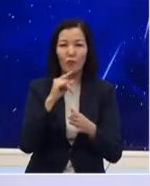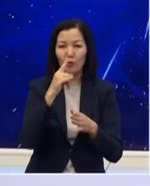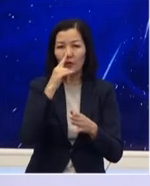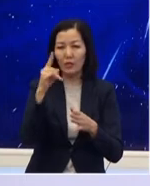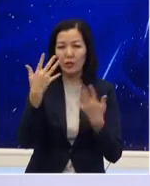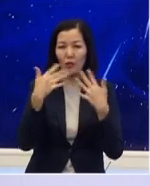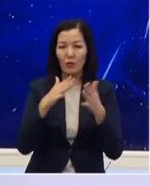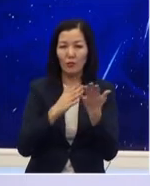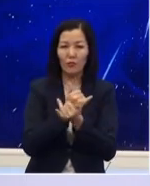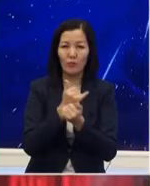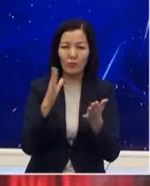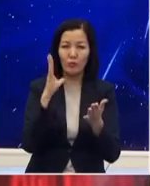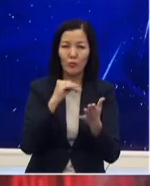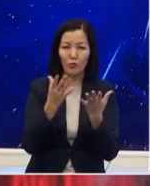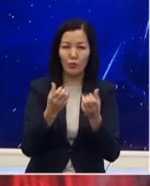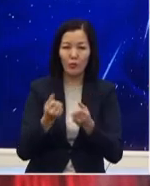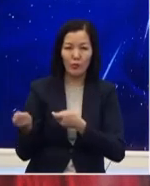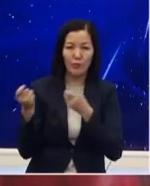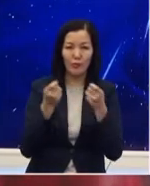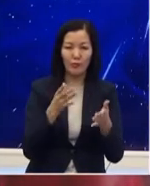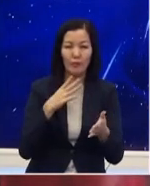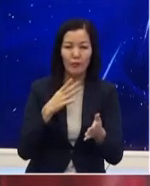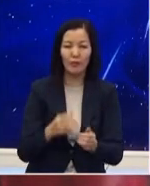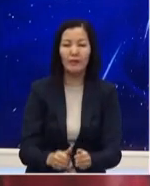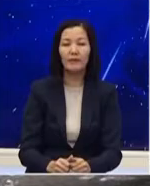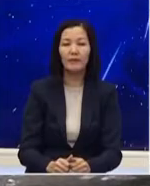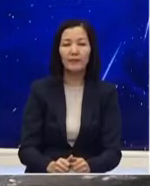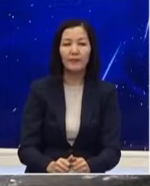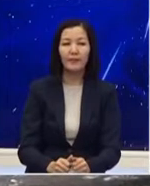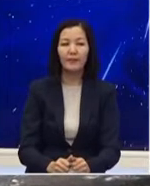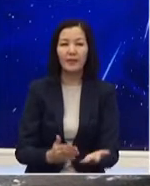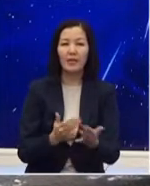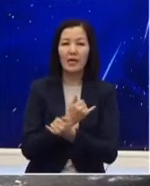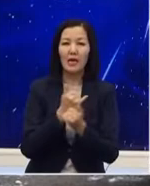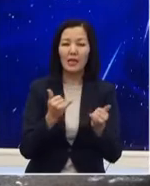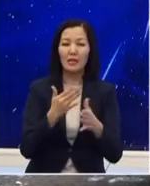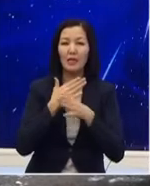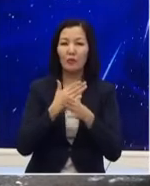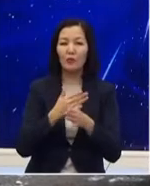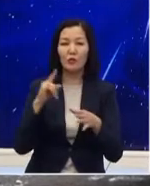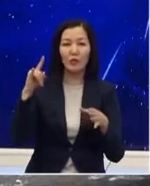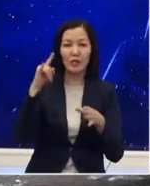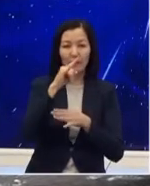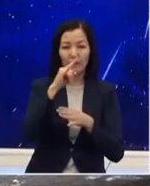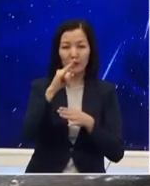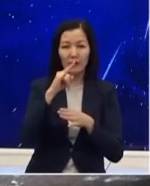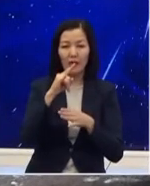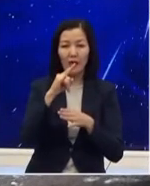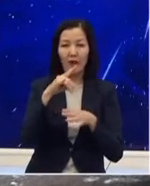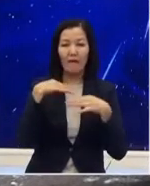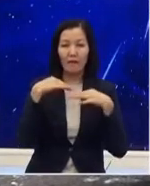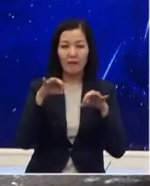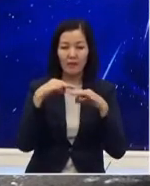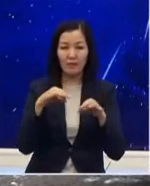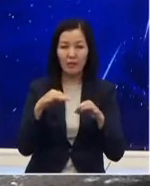аулы для оказания квалифицированной медицинской помощи населению. Для оказание помощи воздушным авиатранспортом у